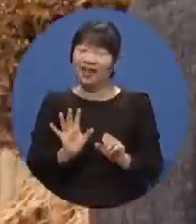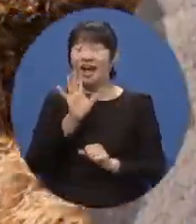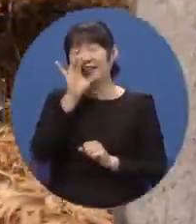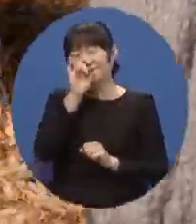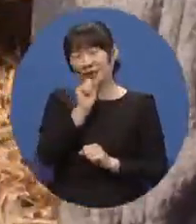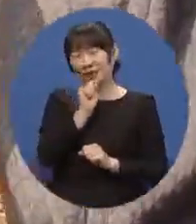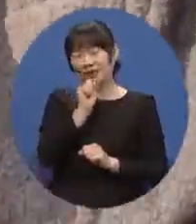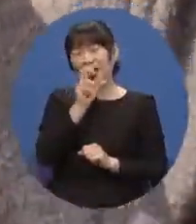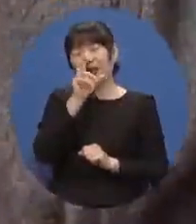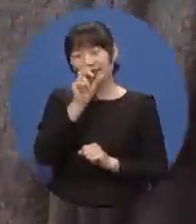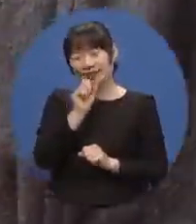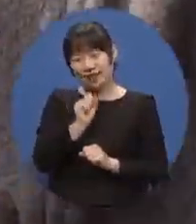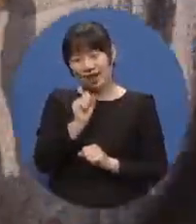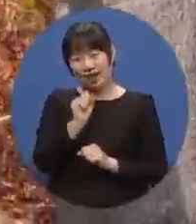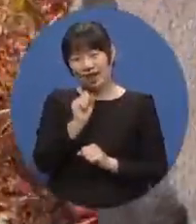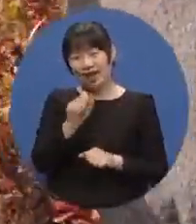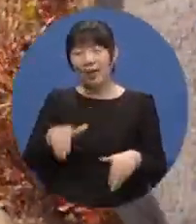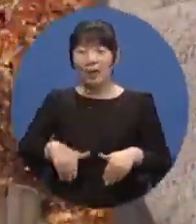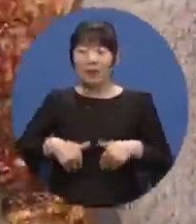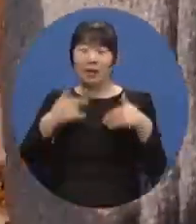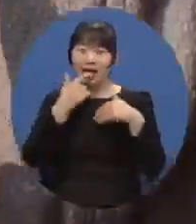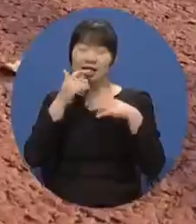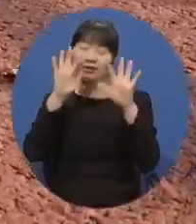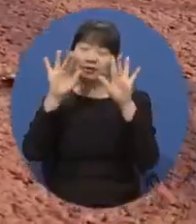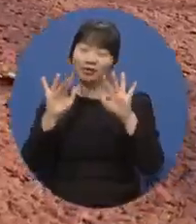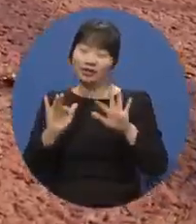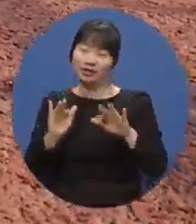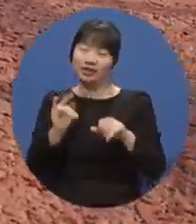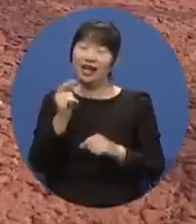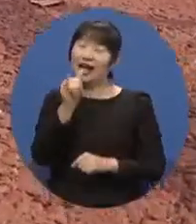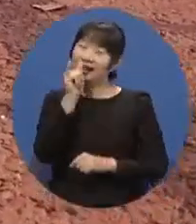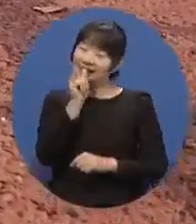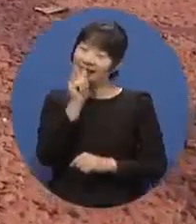꿈에 눈이 오나 봐.